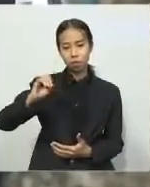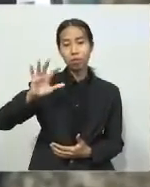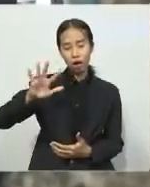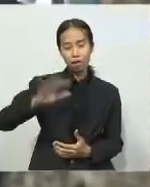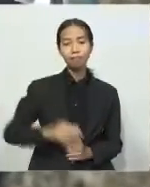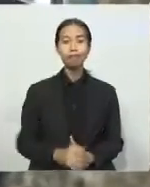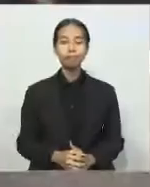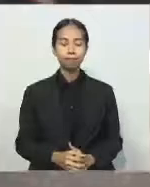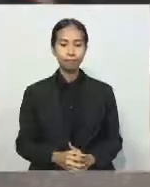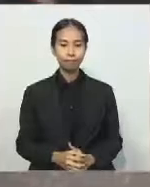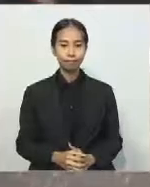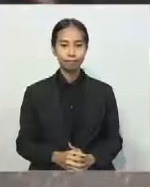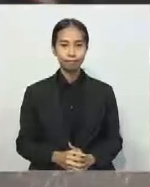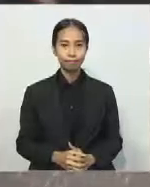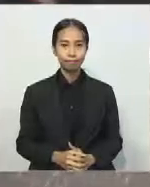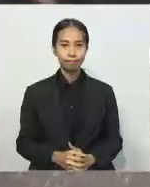ดก็ตามค่ะ